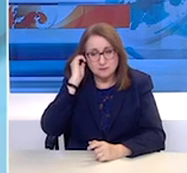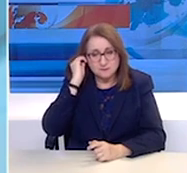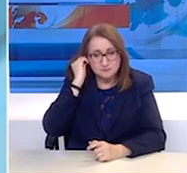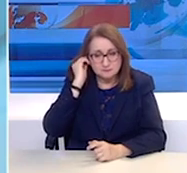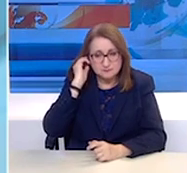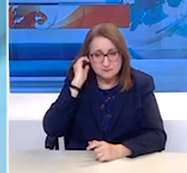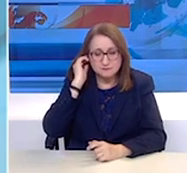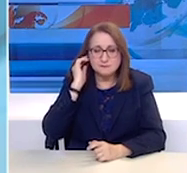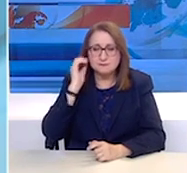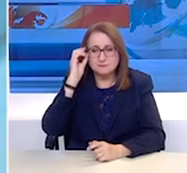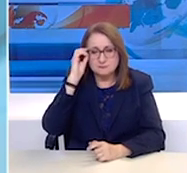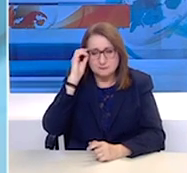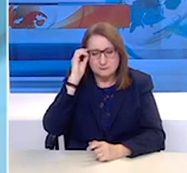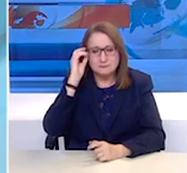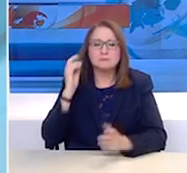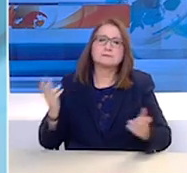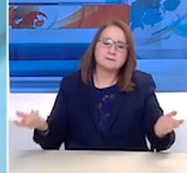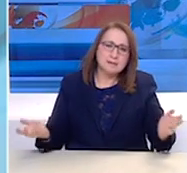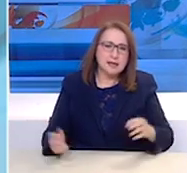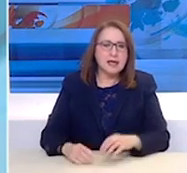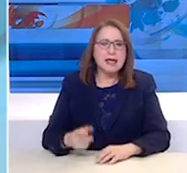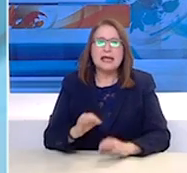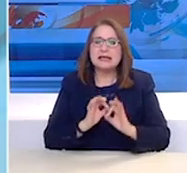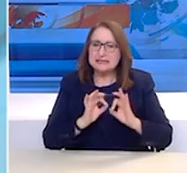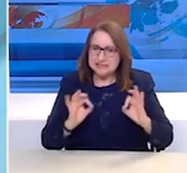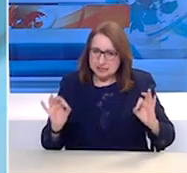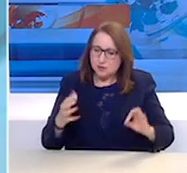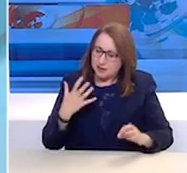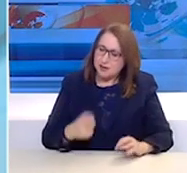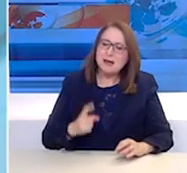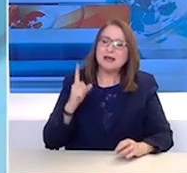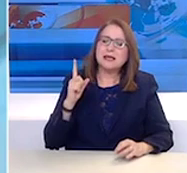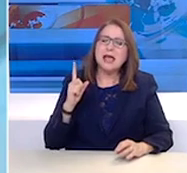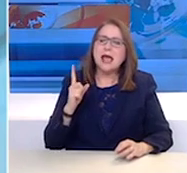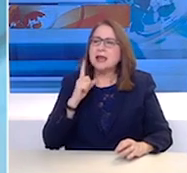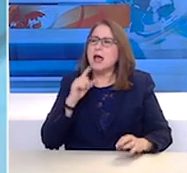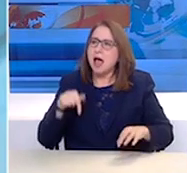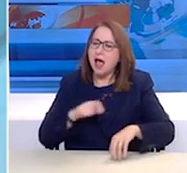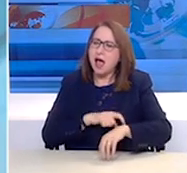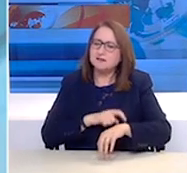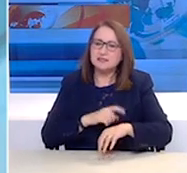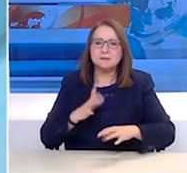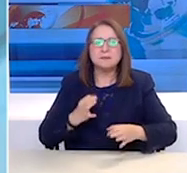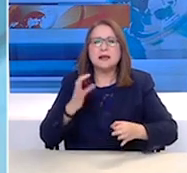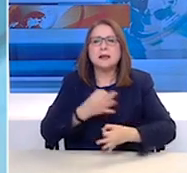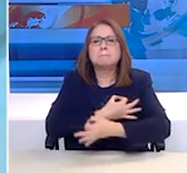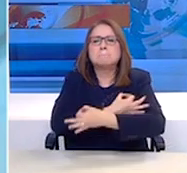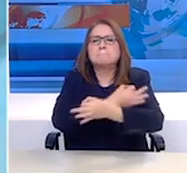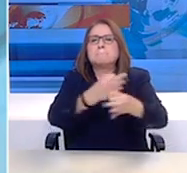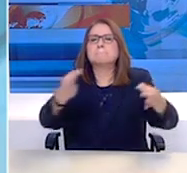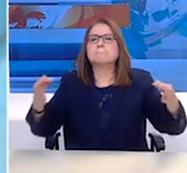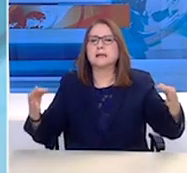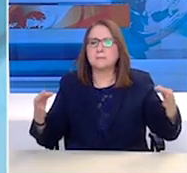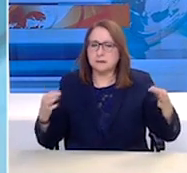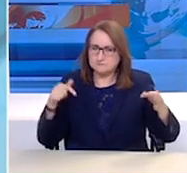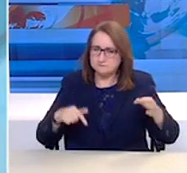Σίγουρα έχει ένα μήνυμα το οποίο συζητιέται πάρα πολύ στην επιστημονική κοινότητα αυτή τη στιγμή, το μήνυμα το ότι οι άνθρωποι που πέρασαν τον